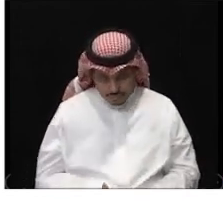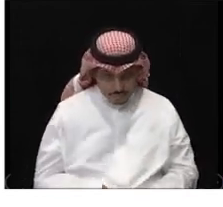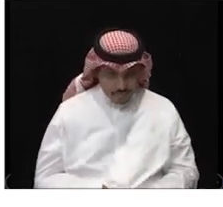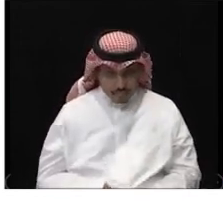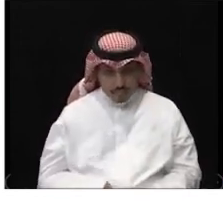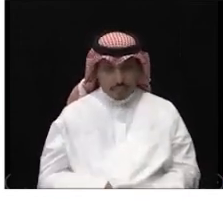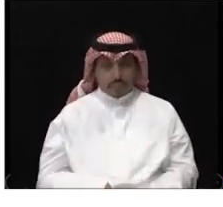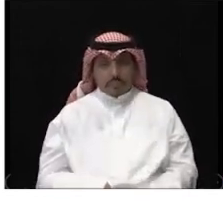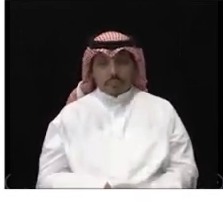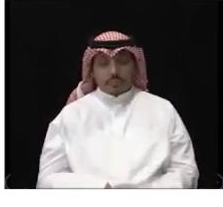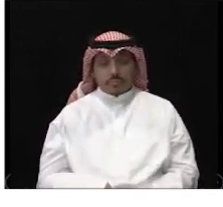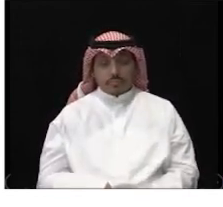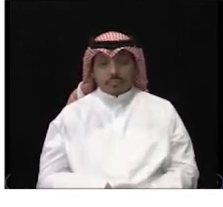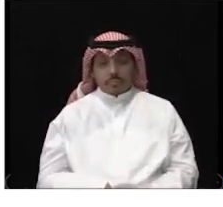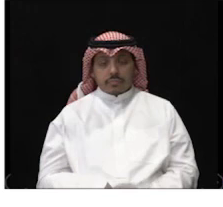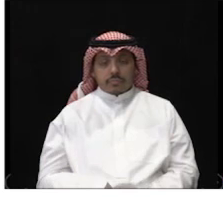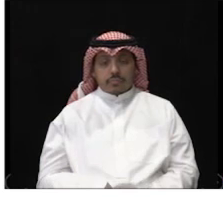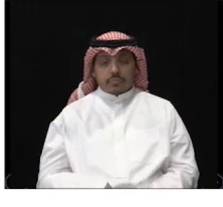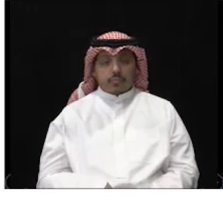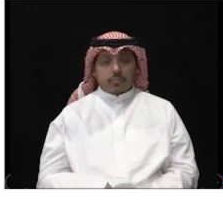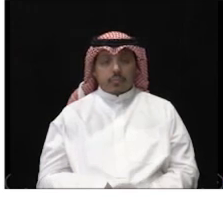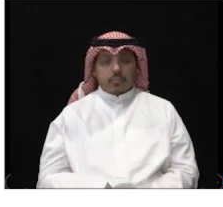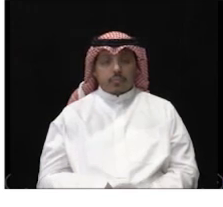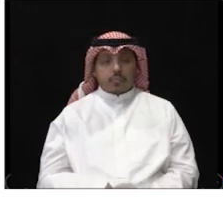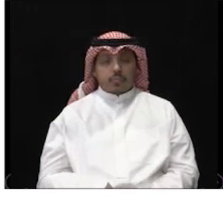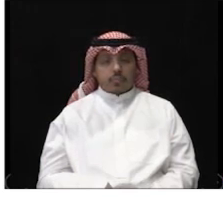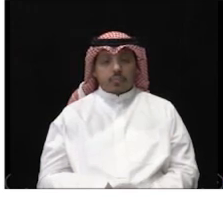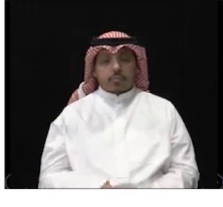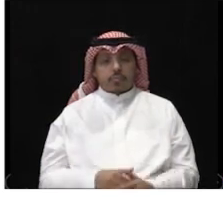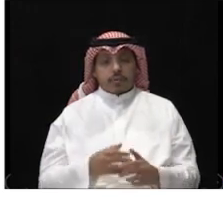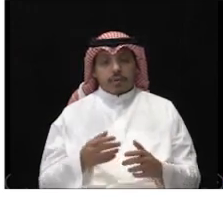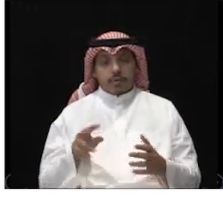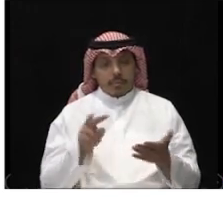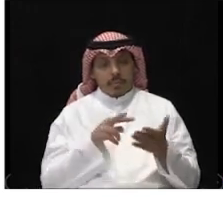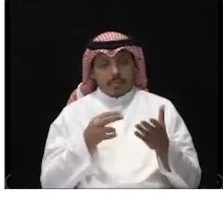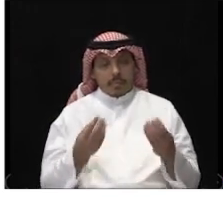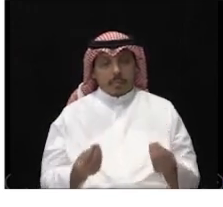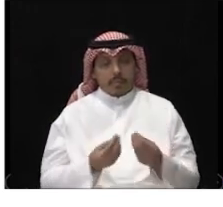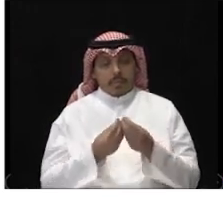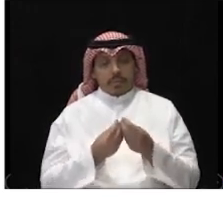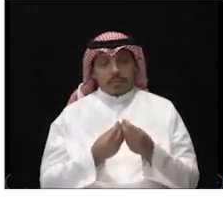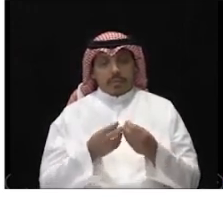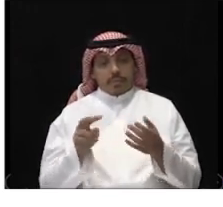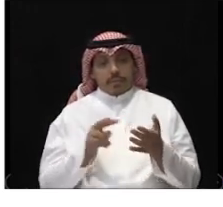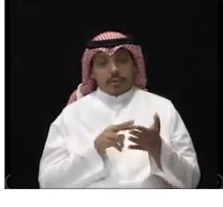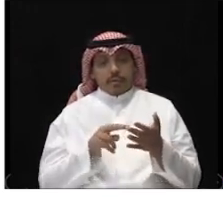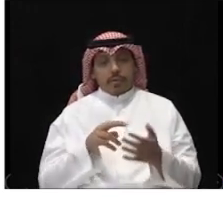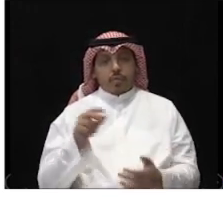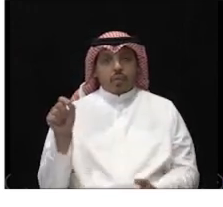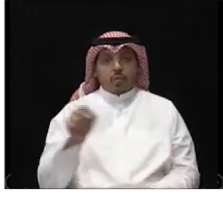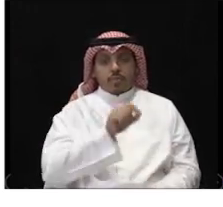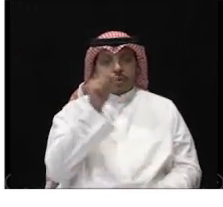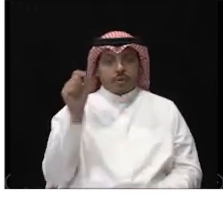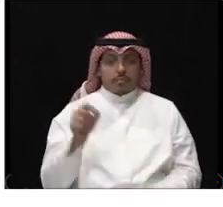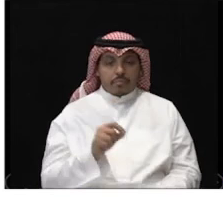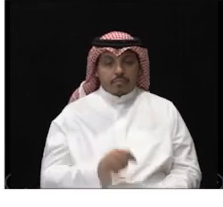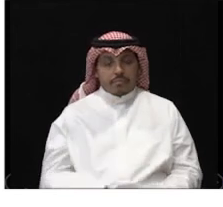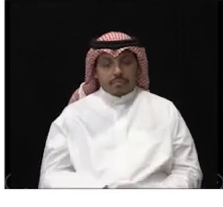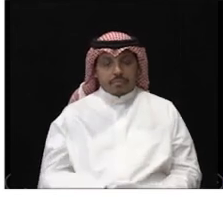أبطال. إذن نقرأ الآن مع بعض، أحسنتم، ذباب،